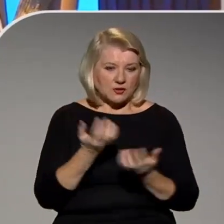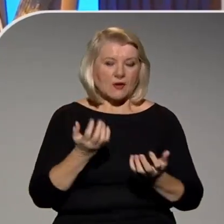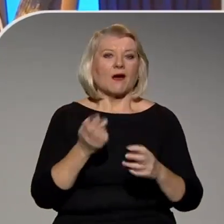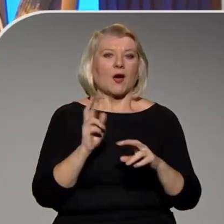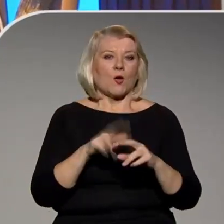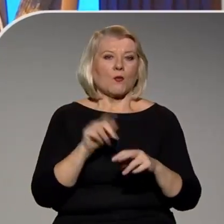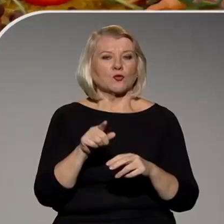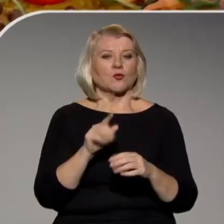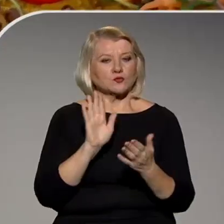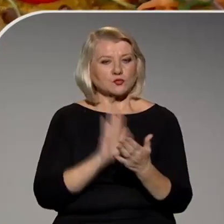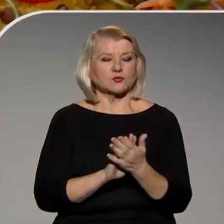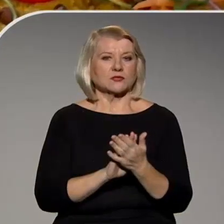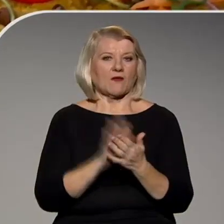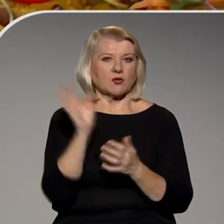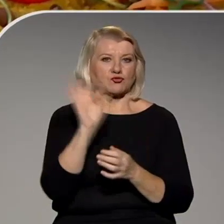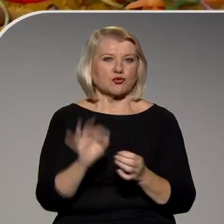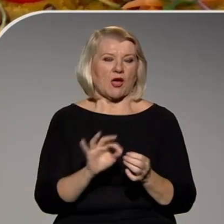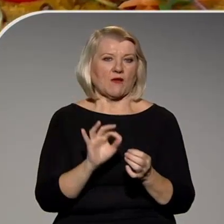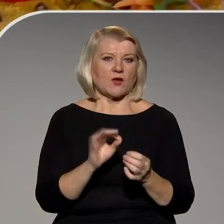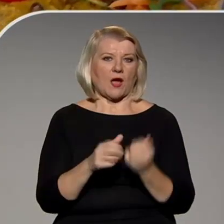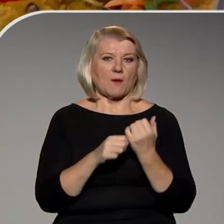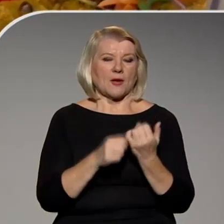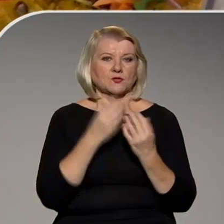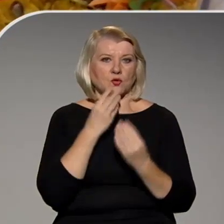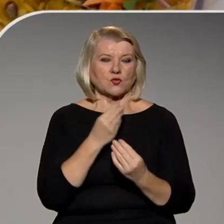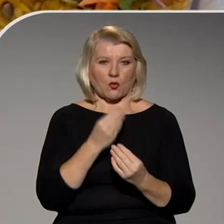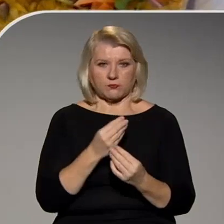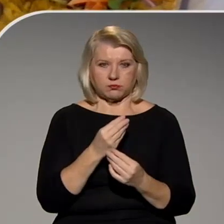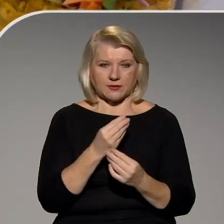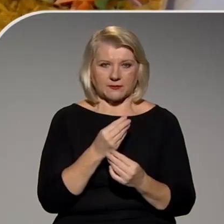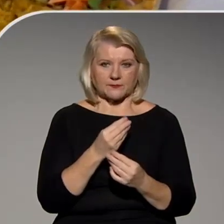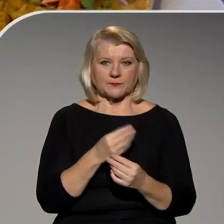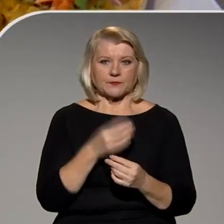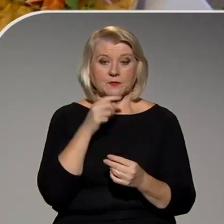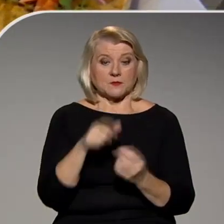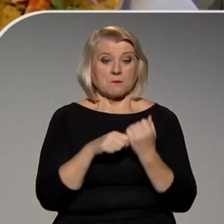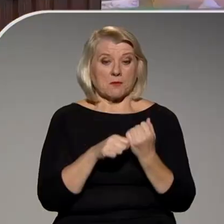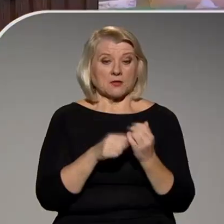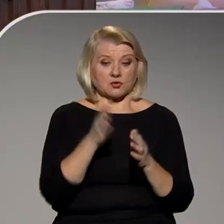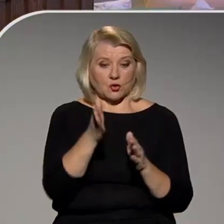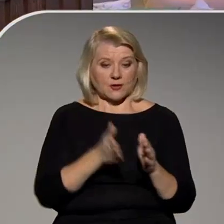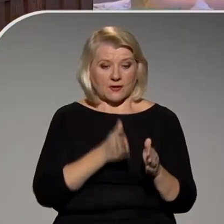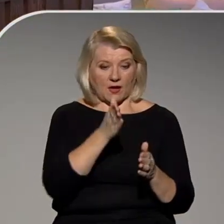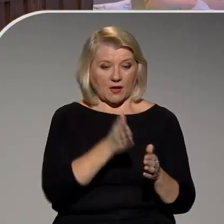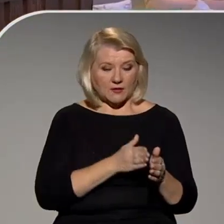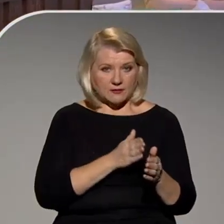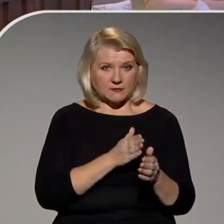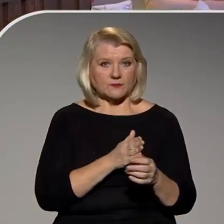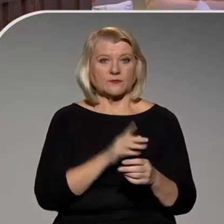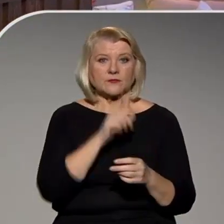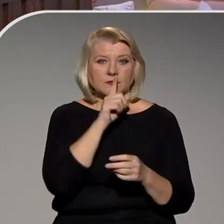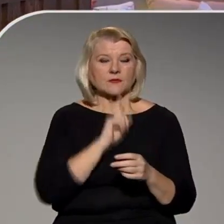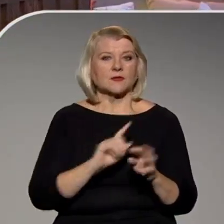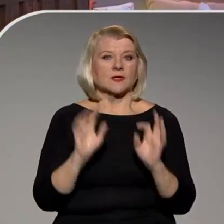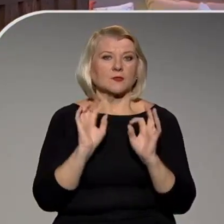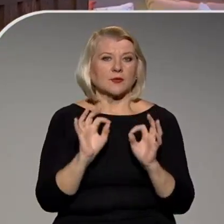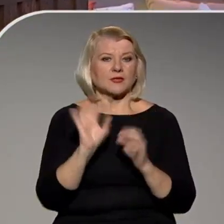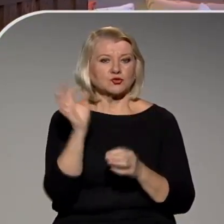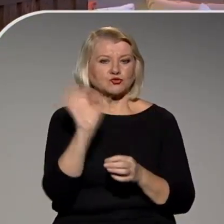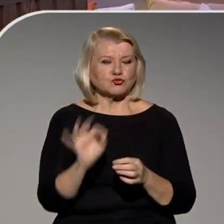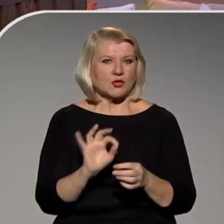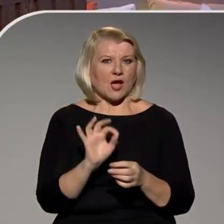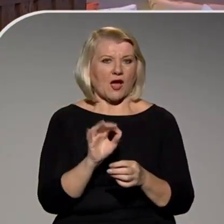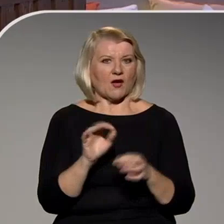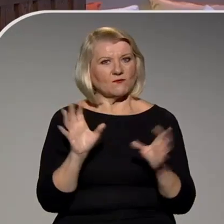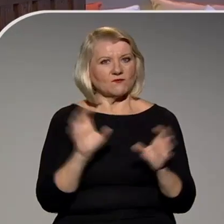křehkost toho masa. Takže když já ho budu teďka krájet na jemné plátky, tak ono i na řezu bude krásně šťavnaté, můžu